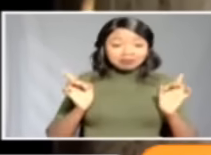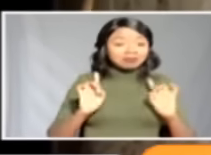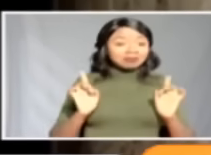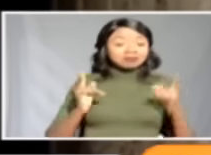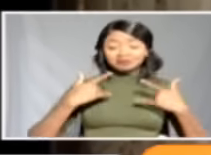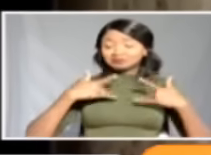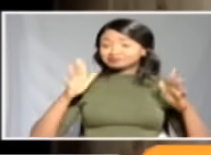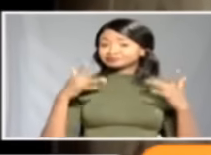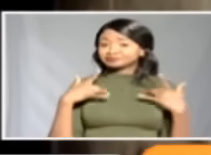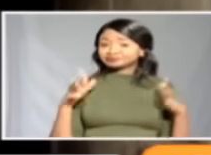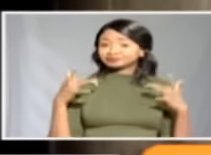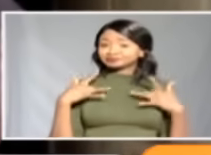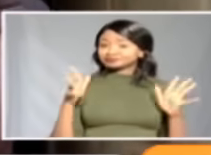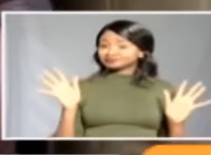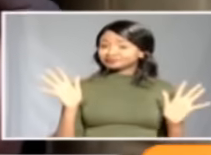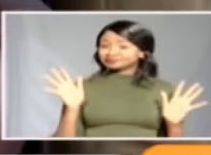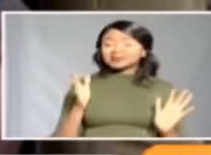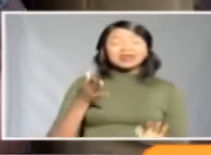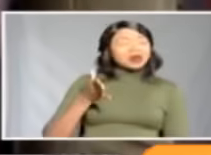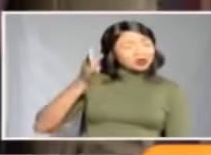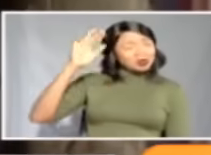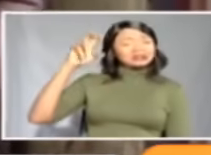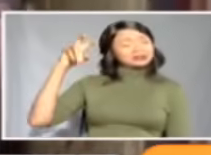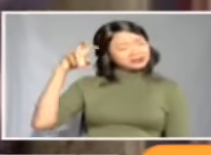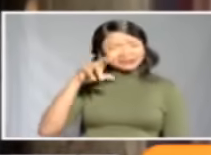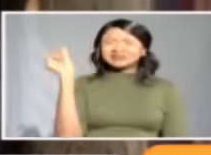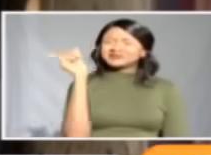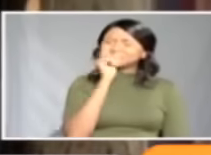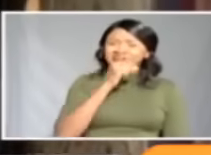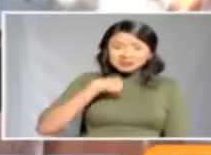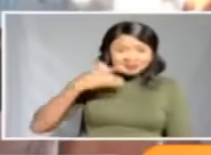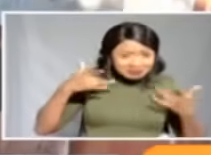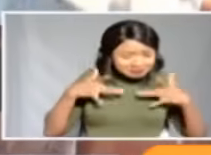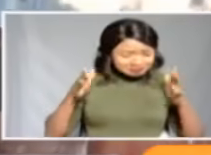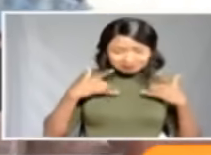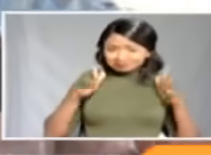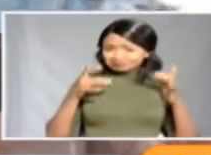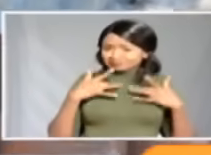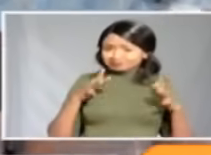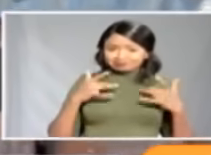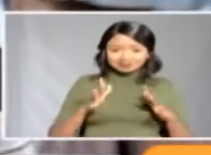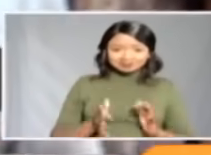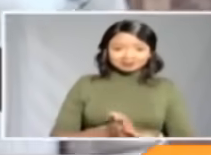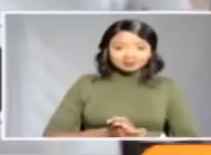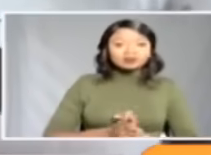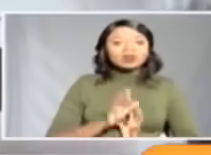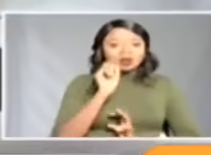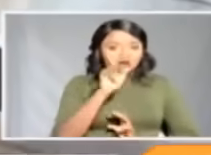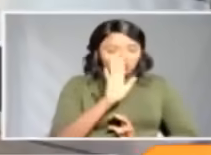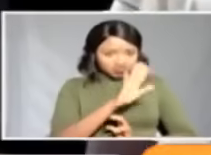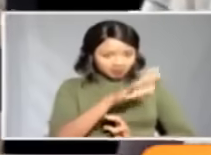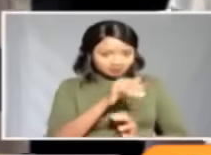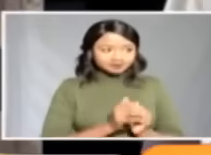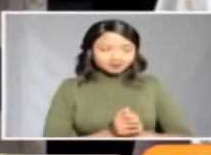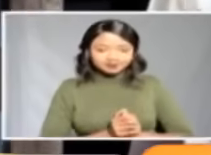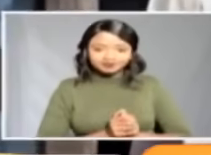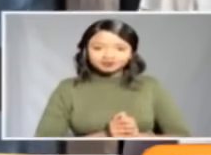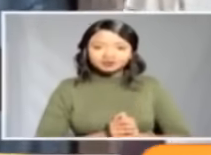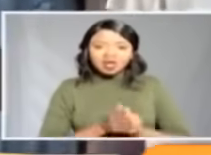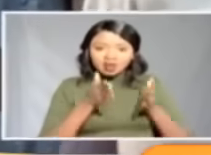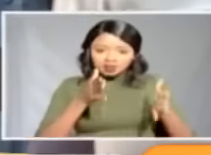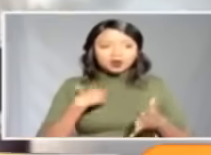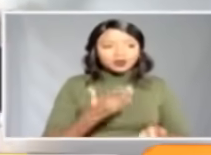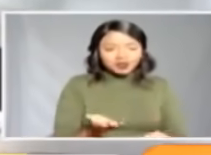haijawahi fanyika mbele ya Mungu Mwenyezi, haijawahi fanyika. Sasa mzee, kwa sasa narada